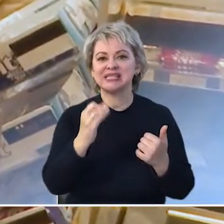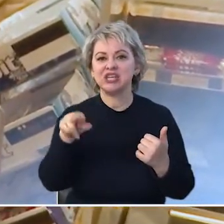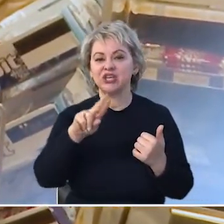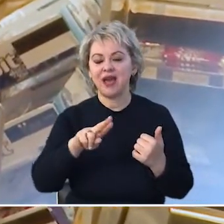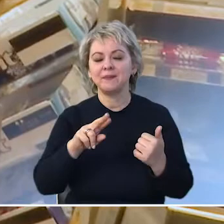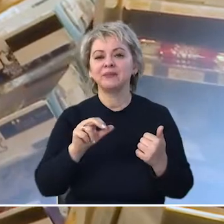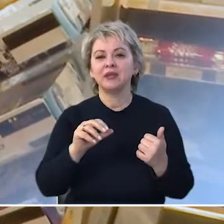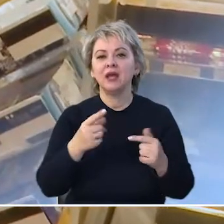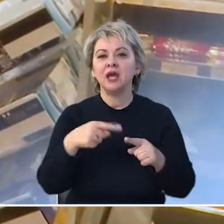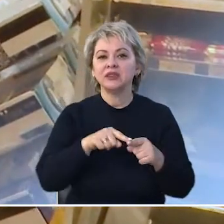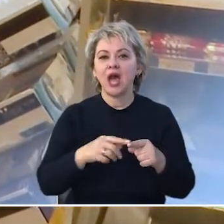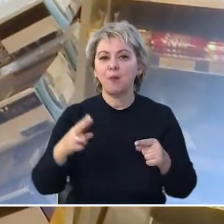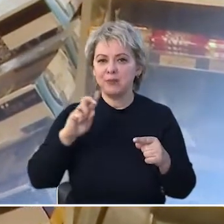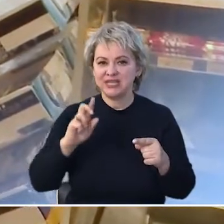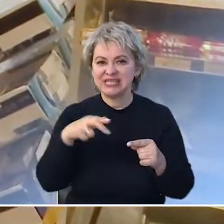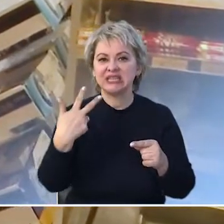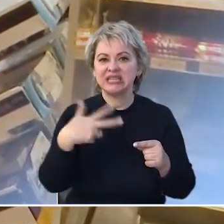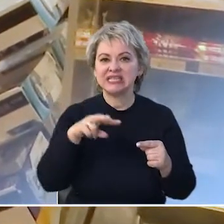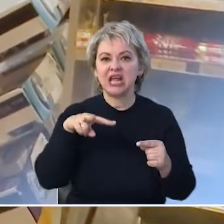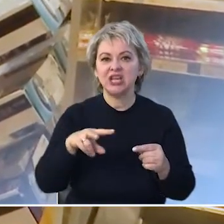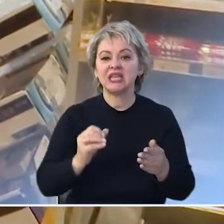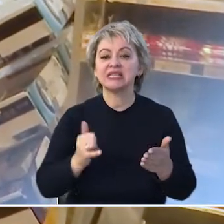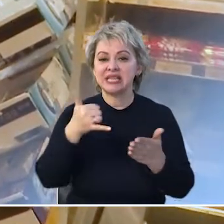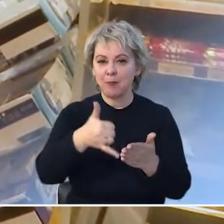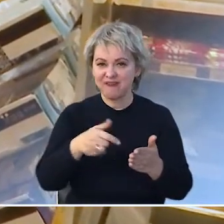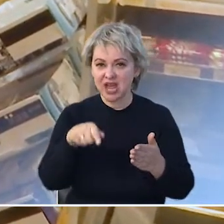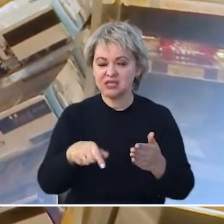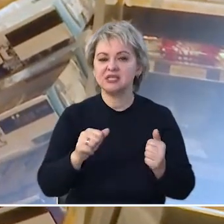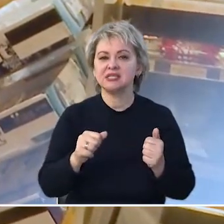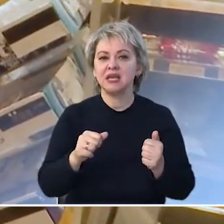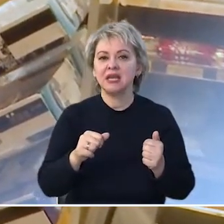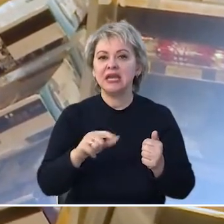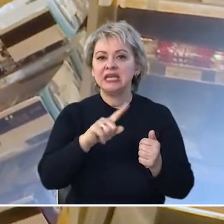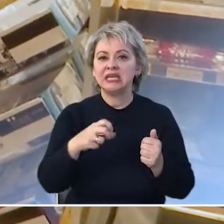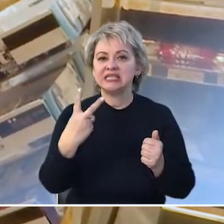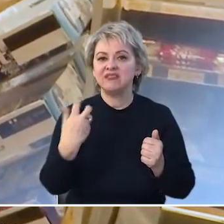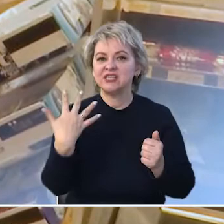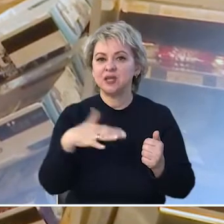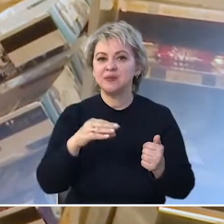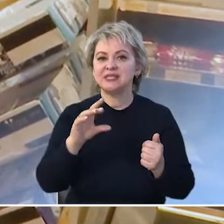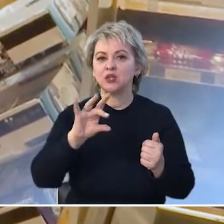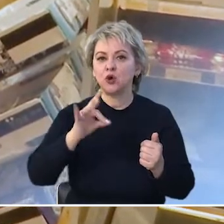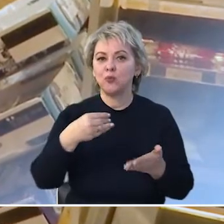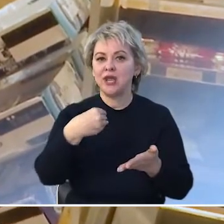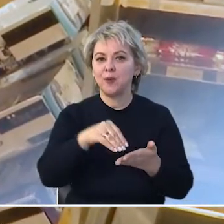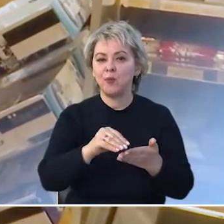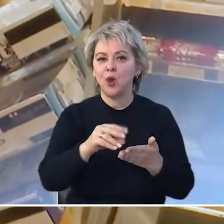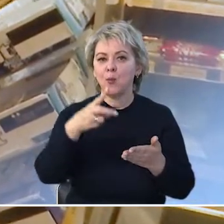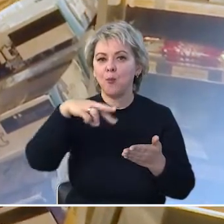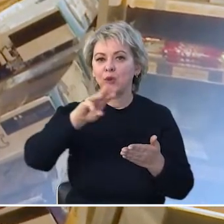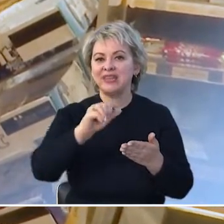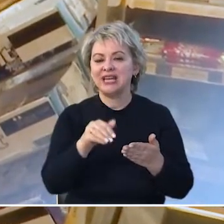акция на топливо. От 30 литров заправляете два раза и за 250 рублей приобретаете